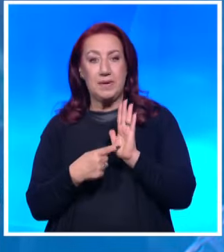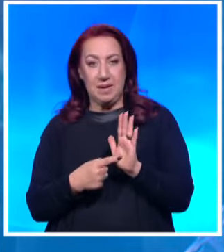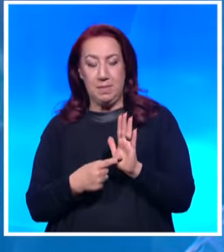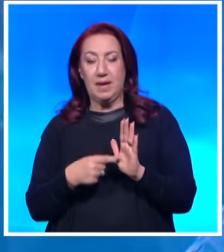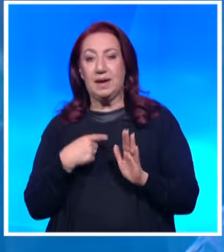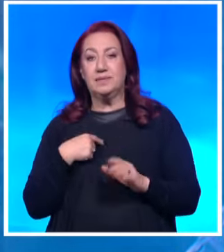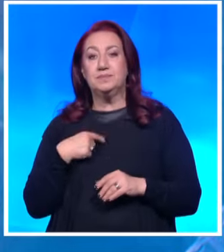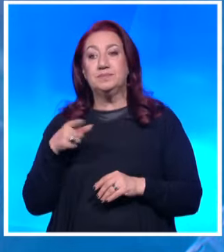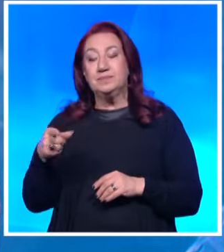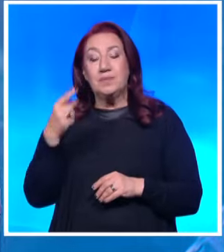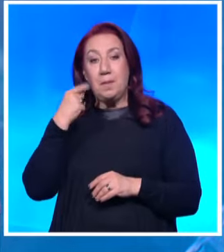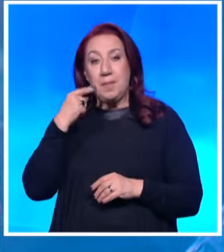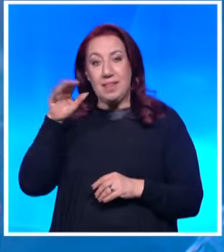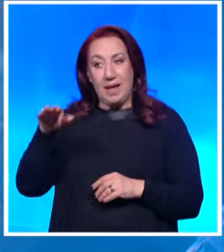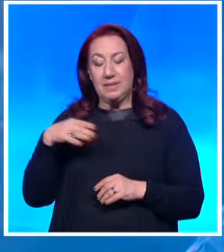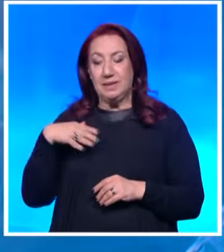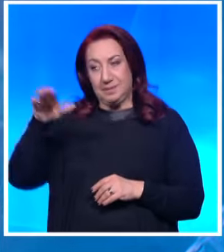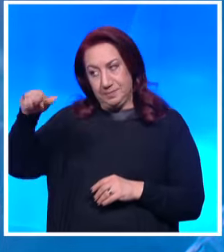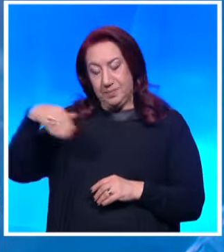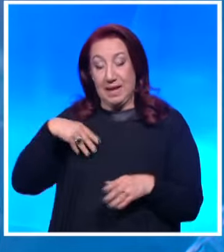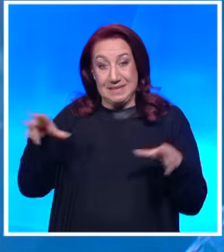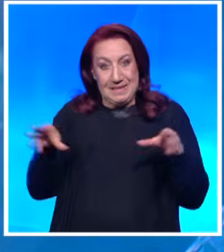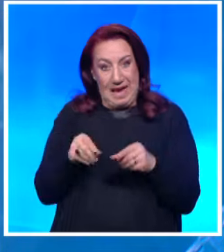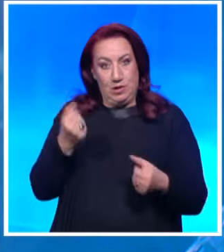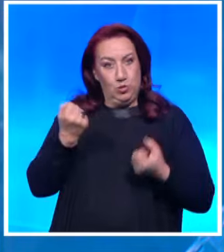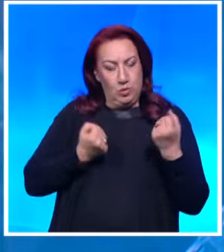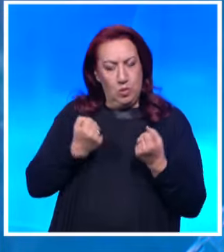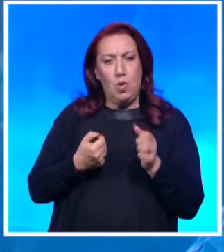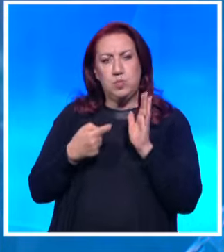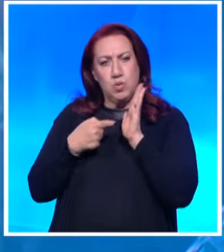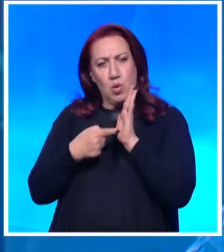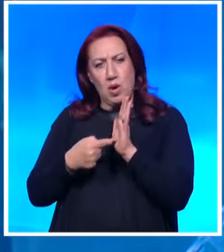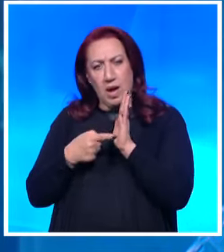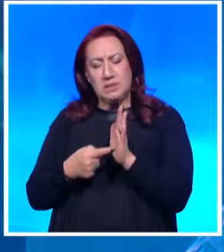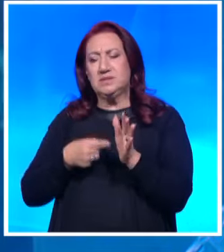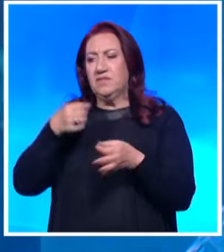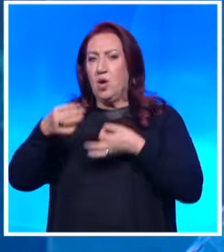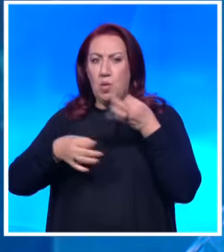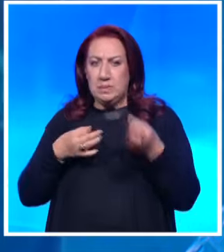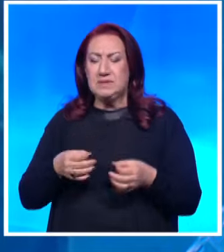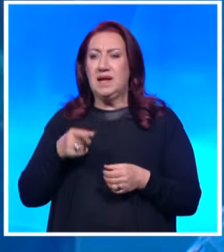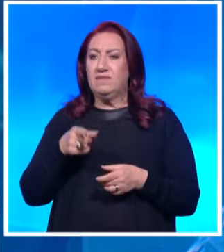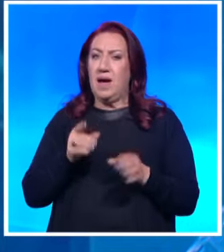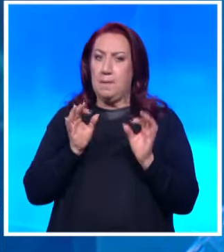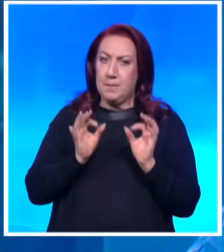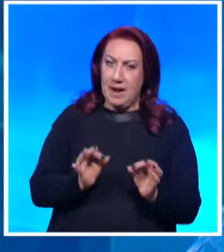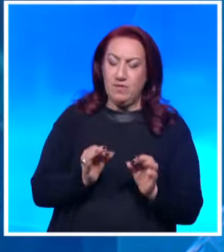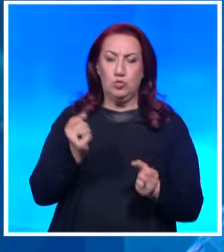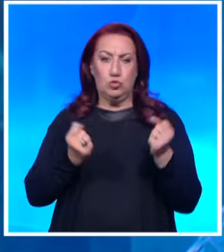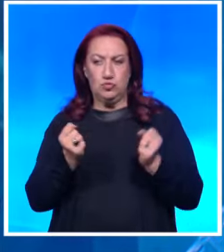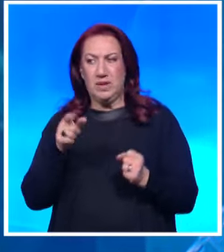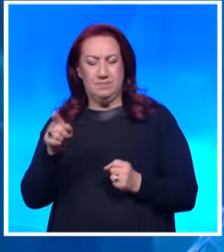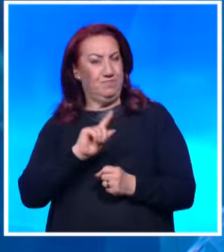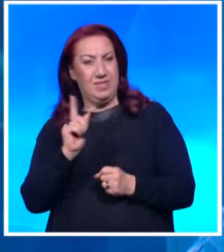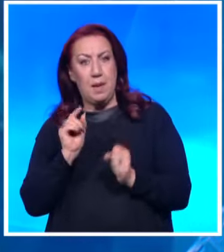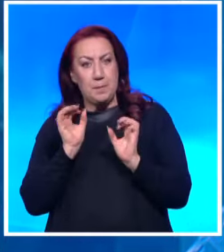деца още в зародиш, да им показваме и да им обясняваме какво трябва да се прави, какво не трябва да се прави, за да може да ги изградим като личности